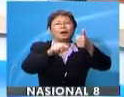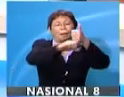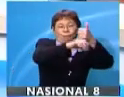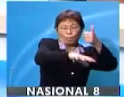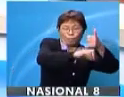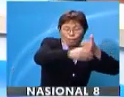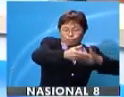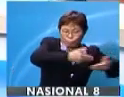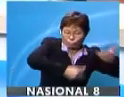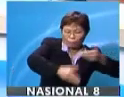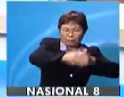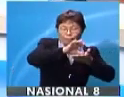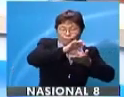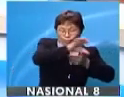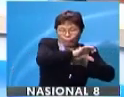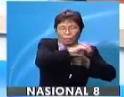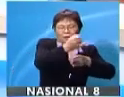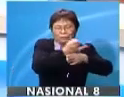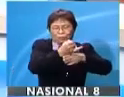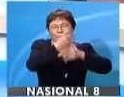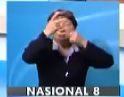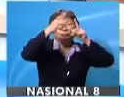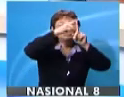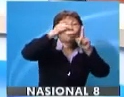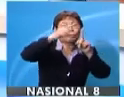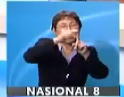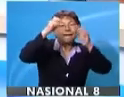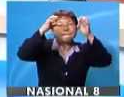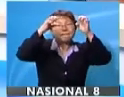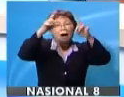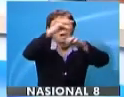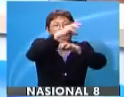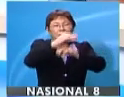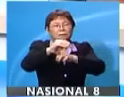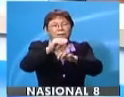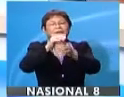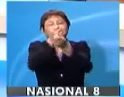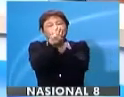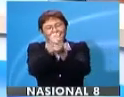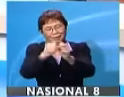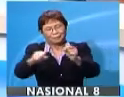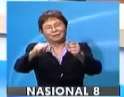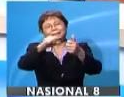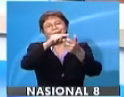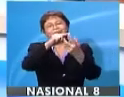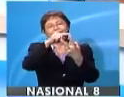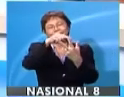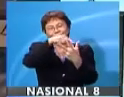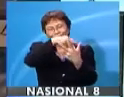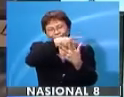promosi perdagangan dan pelaburan, industri pelancongan, pendidikan serta aspek keselamatan.